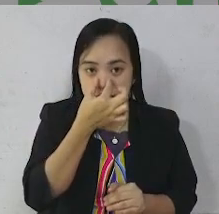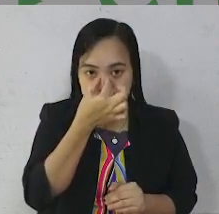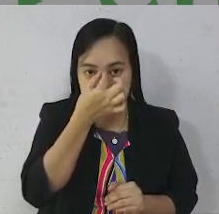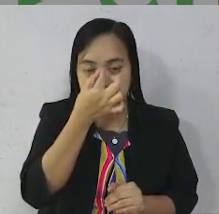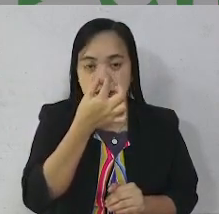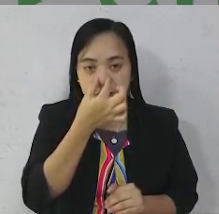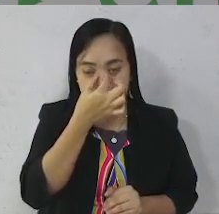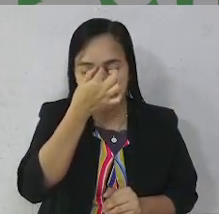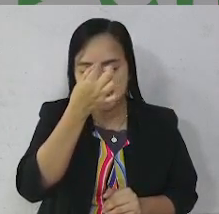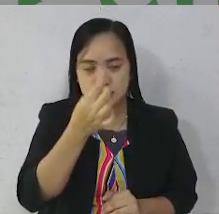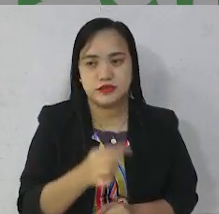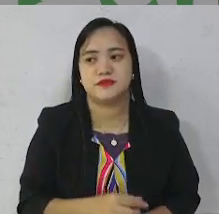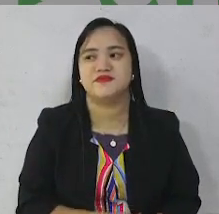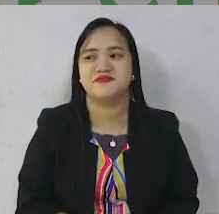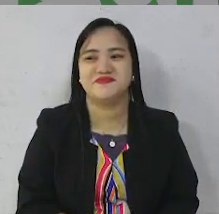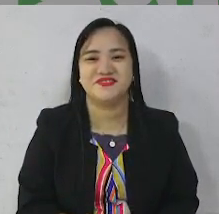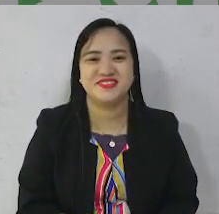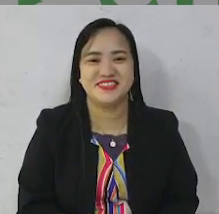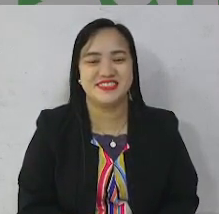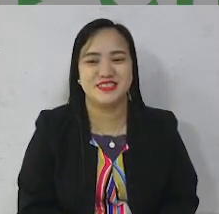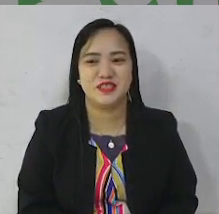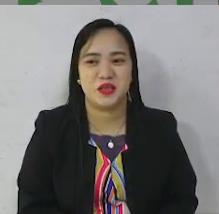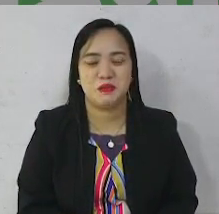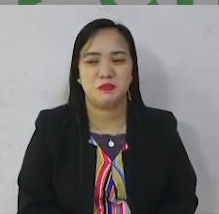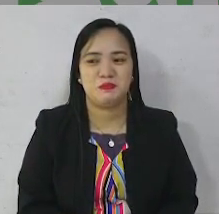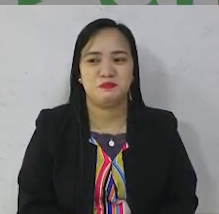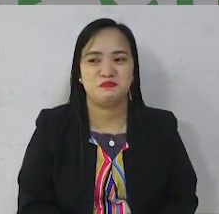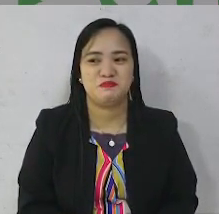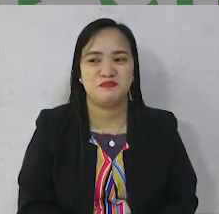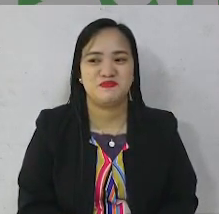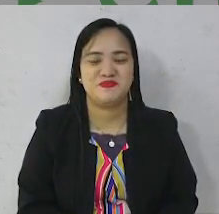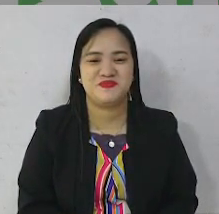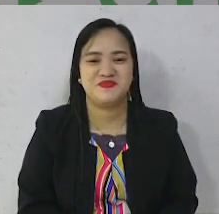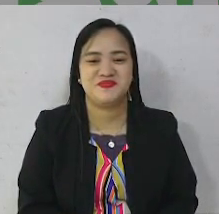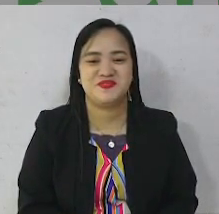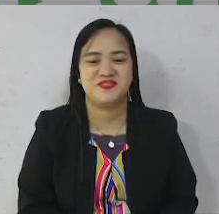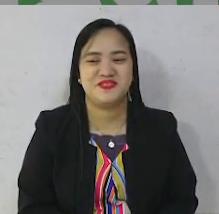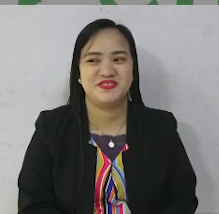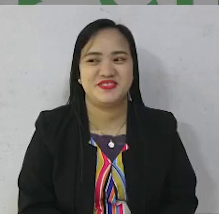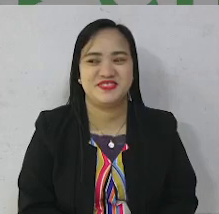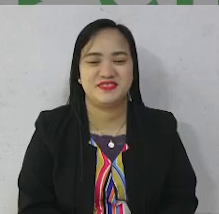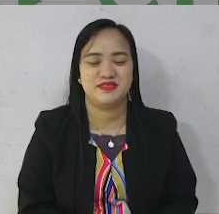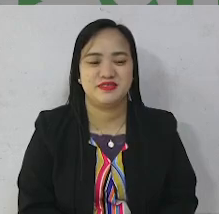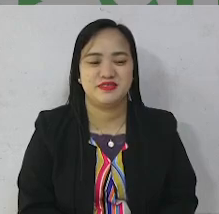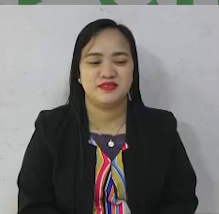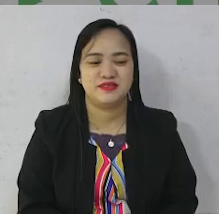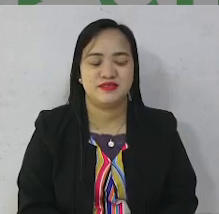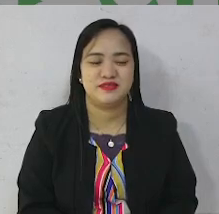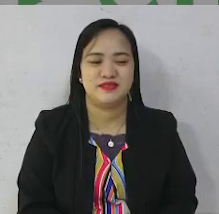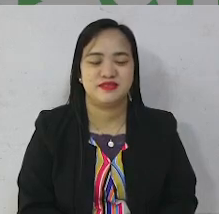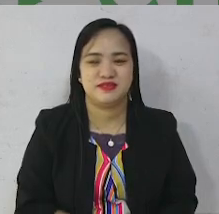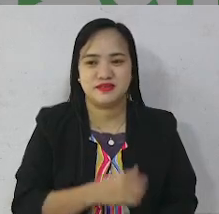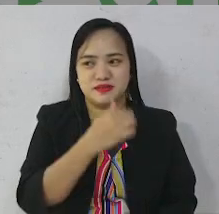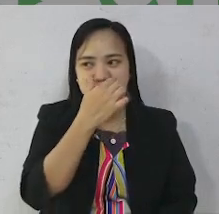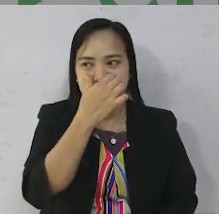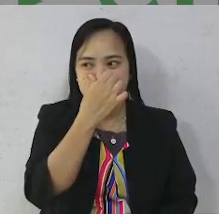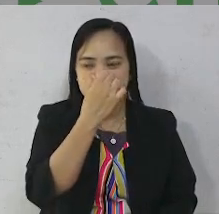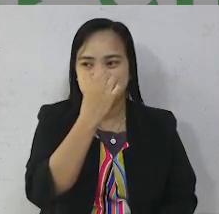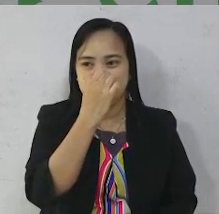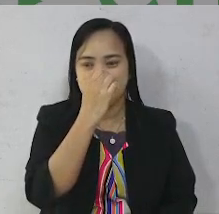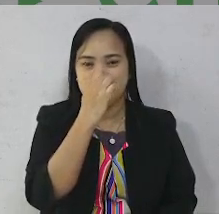ano niyan wala Ma'am walang kinalaman yan hindi w na natin gawing debang hindi na